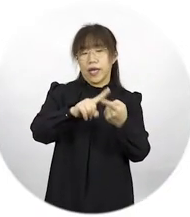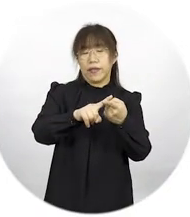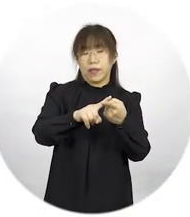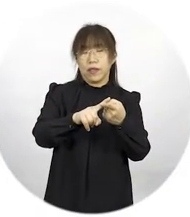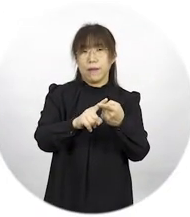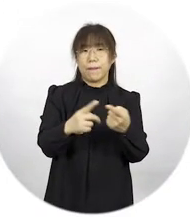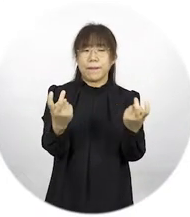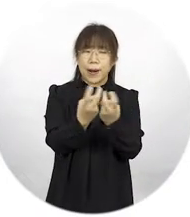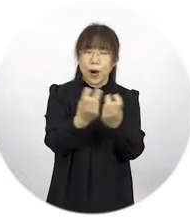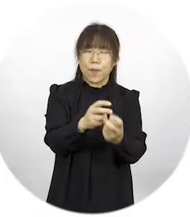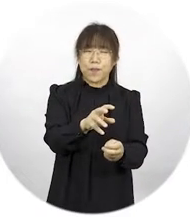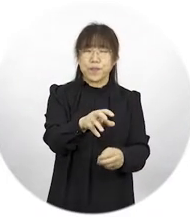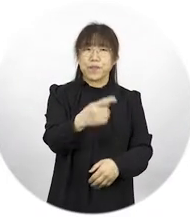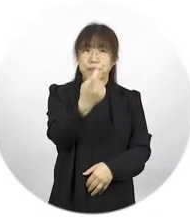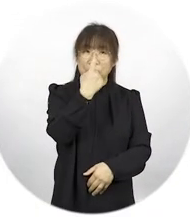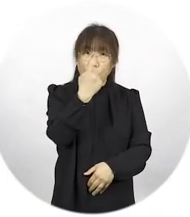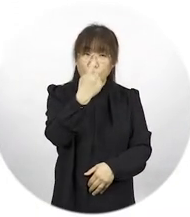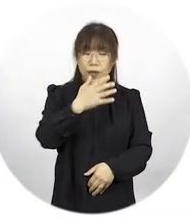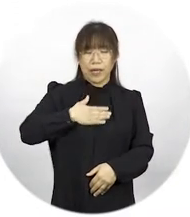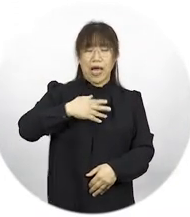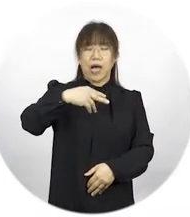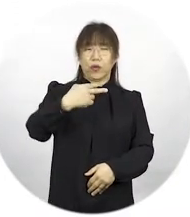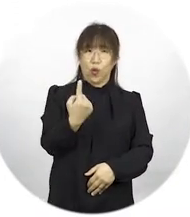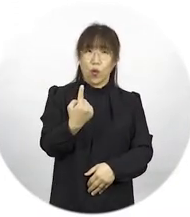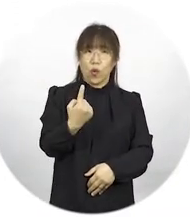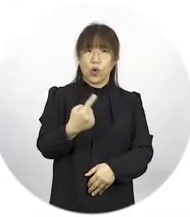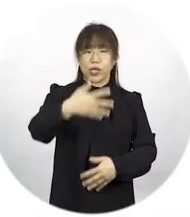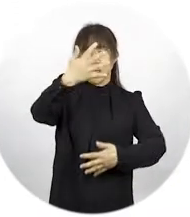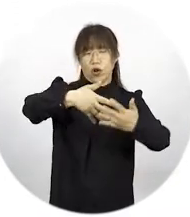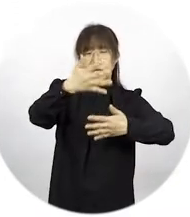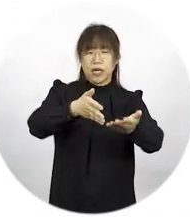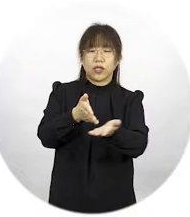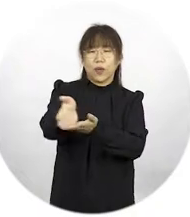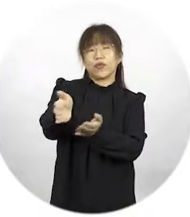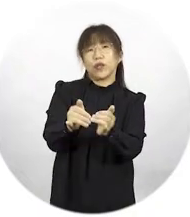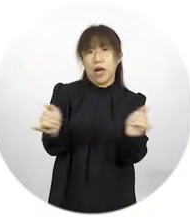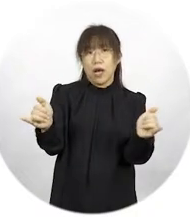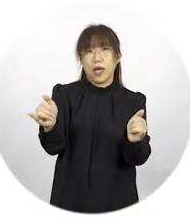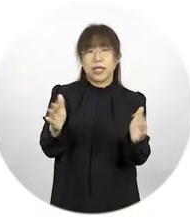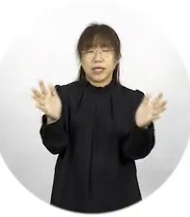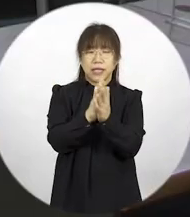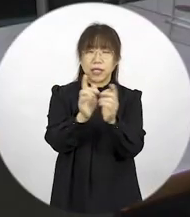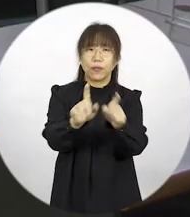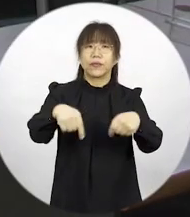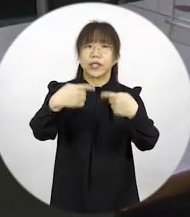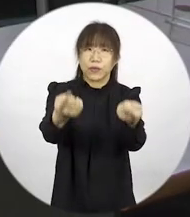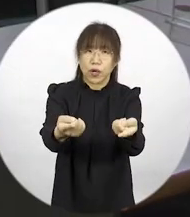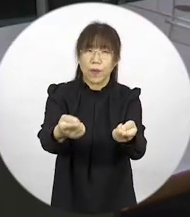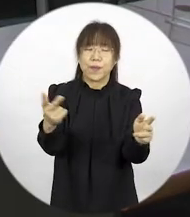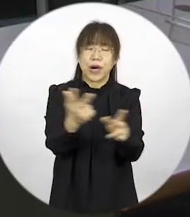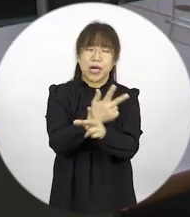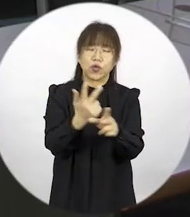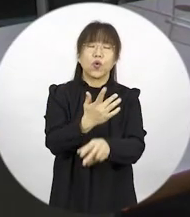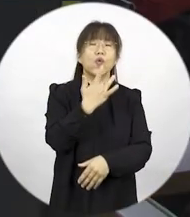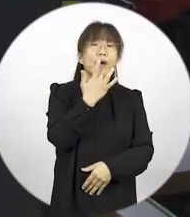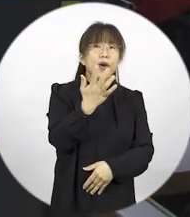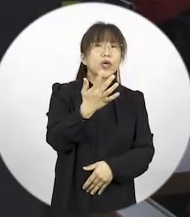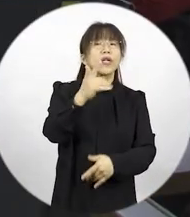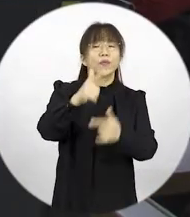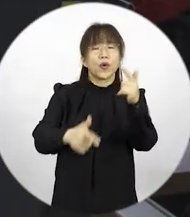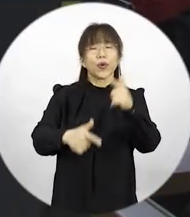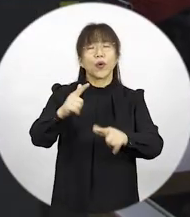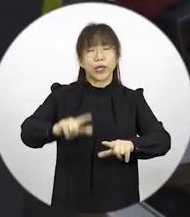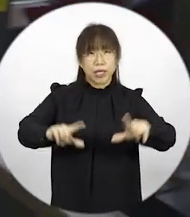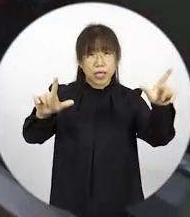프로그램의 기본적 활용법을 배울 수 있는 나도 영상 전문가 프리미어 프로 CC는 대면 수업으로 매주